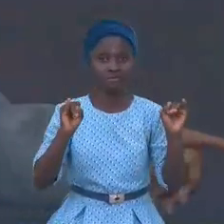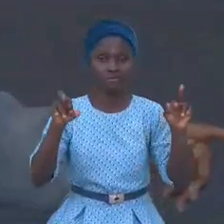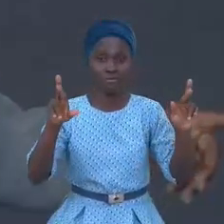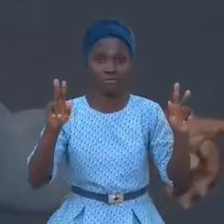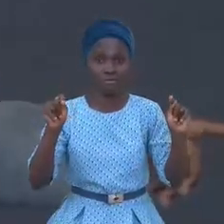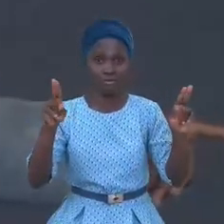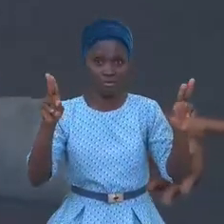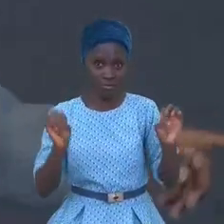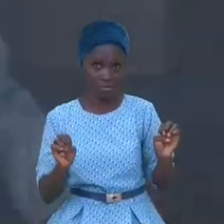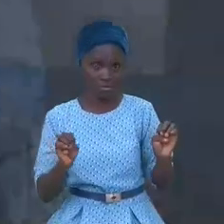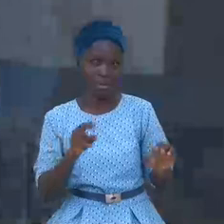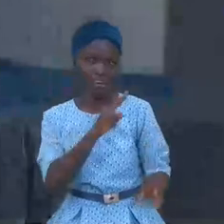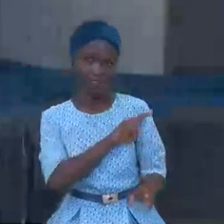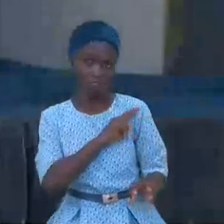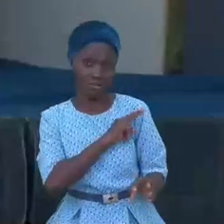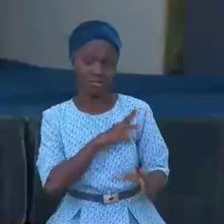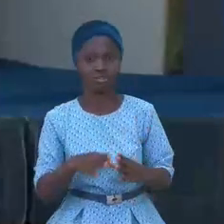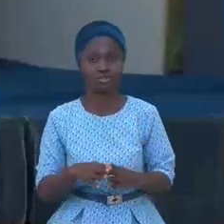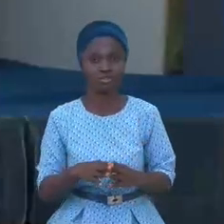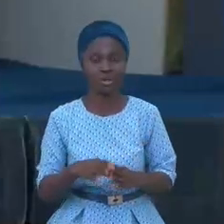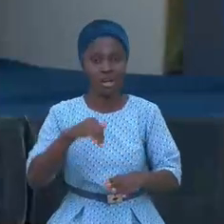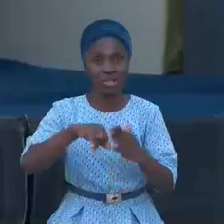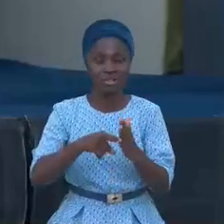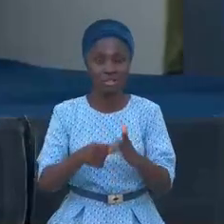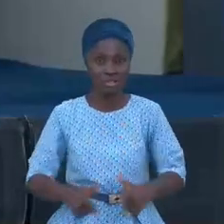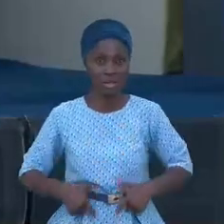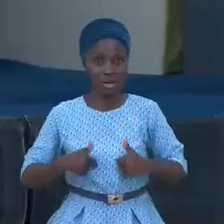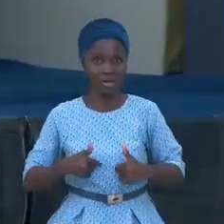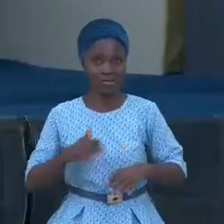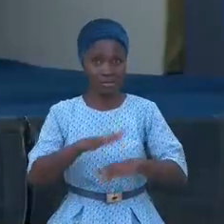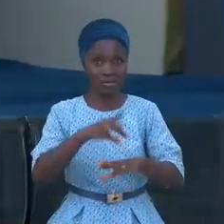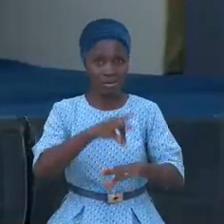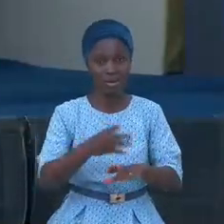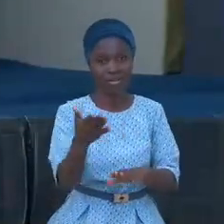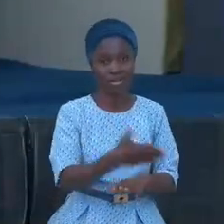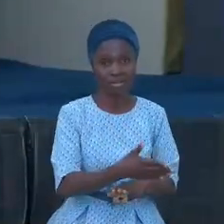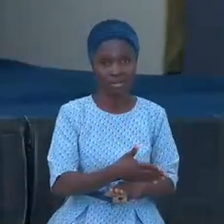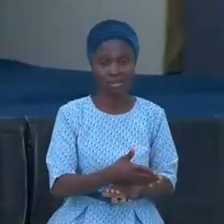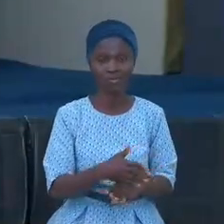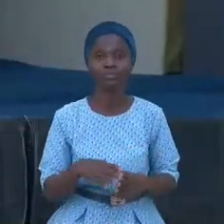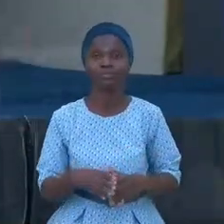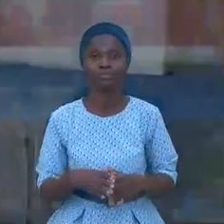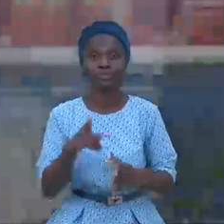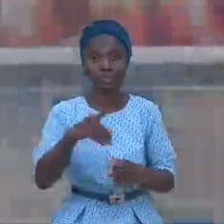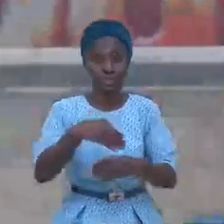tu vois d'un côté la vertu et de l'autre côté les vices. Et tu dois faire ton choix. Et Dieu